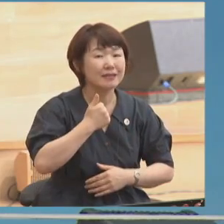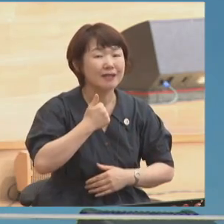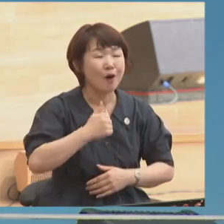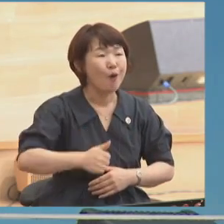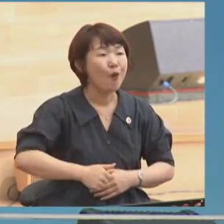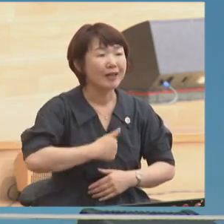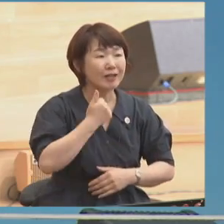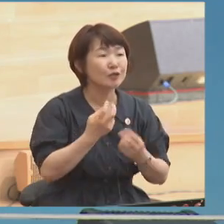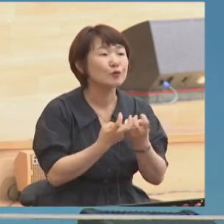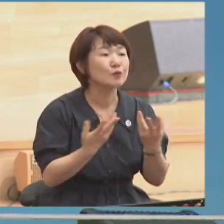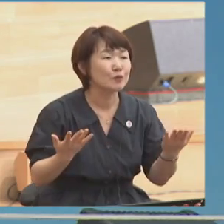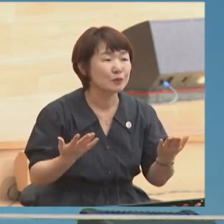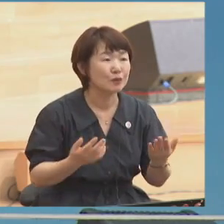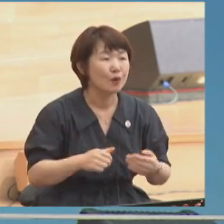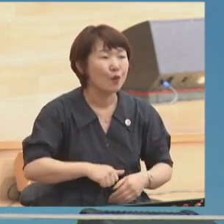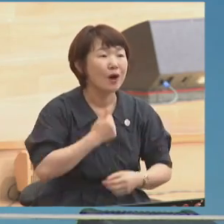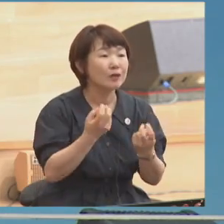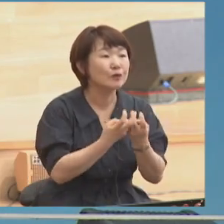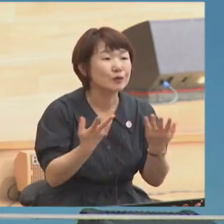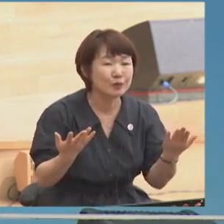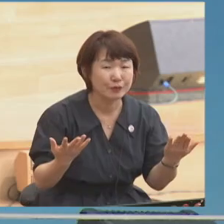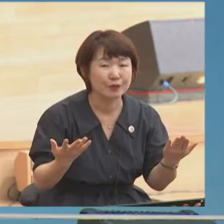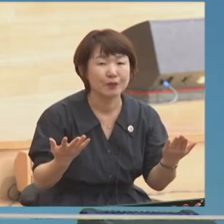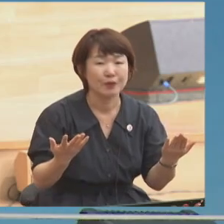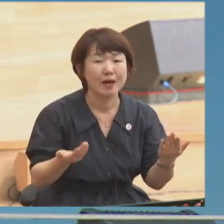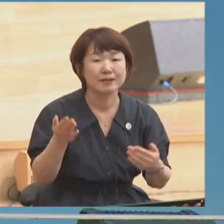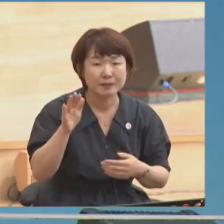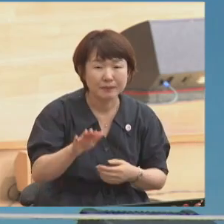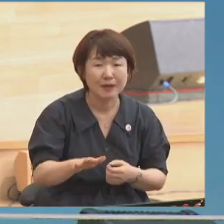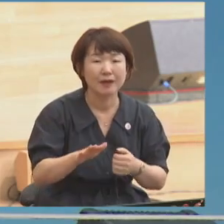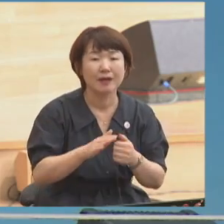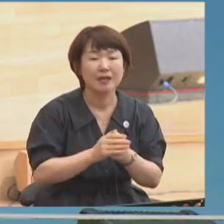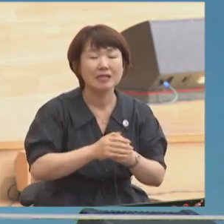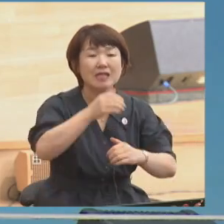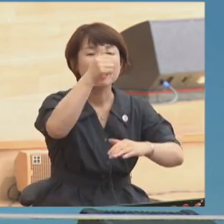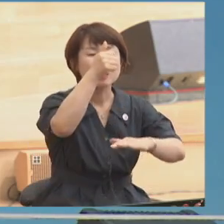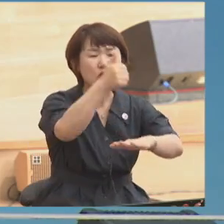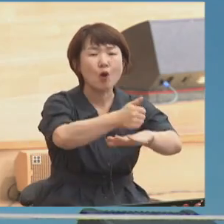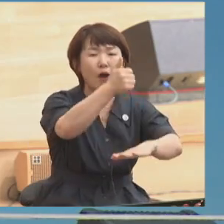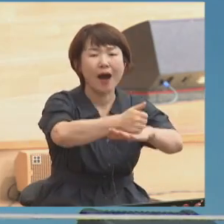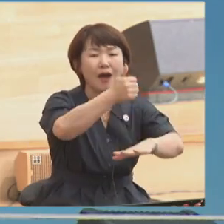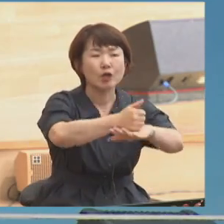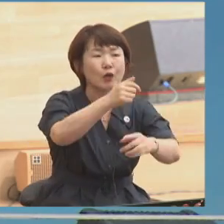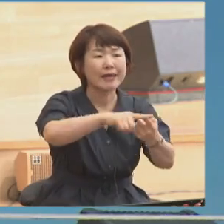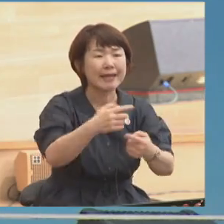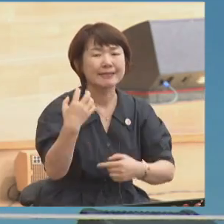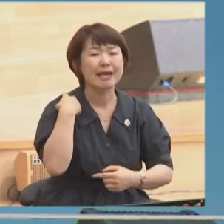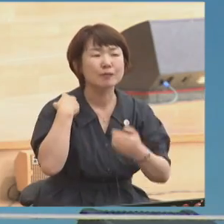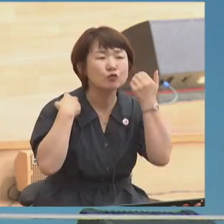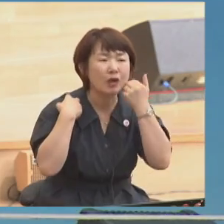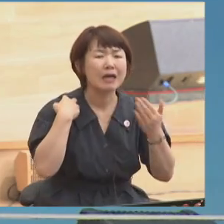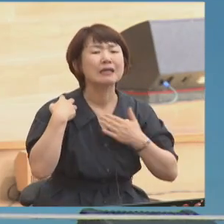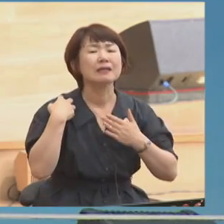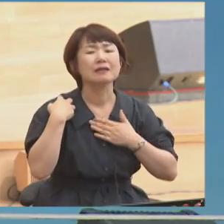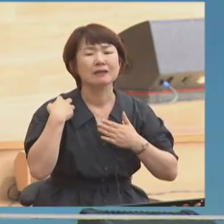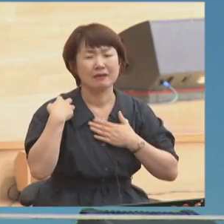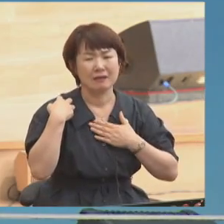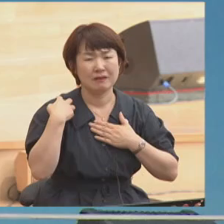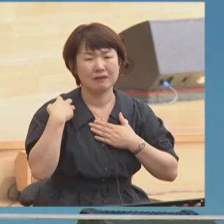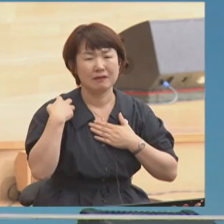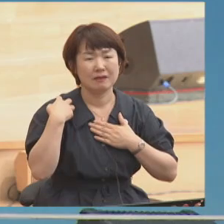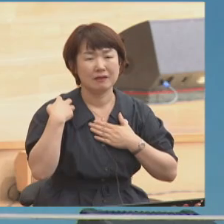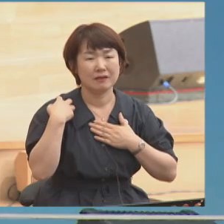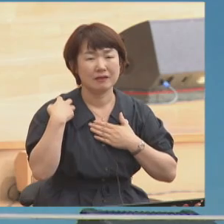합니다. 화를 내긴 내는데 결과에 따른 책임은 우리가 져야 돼요. 화를 낼 수는